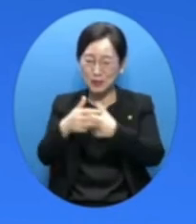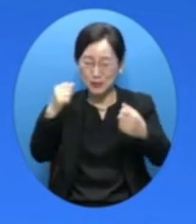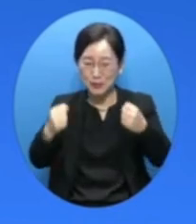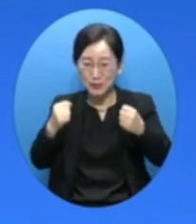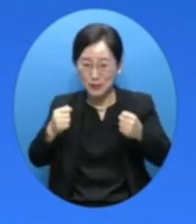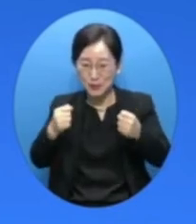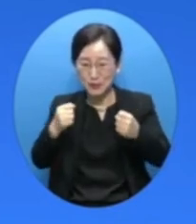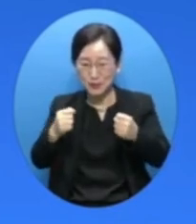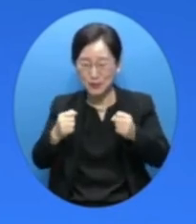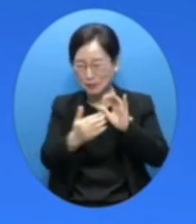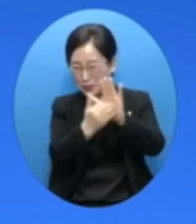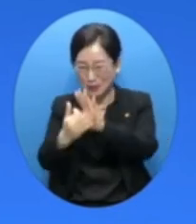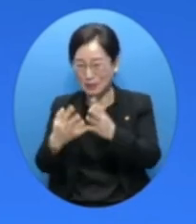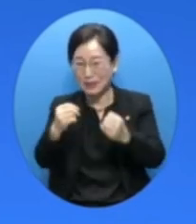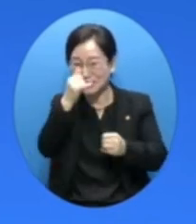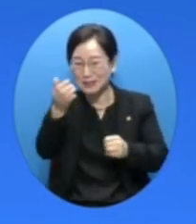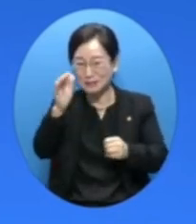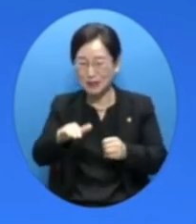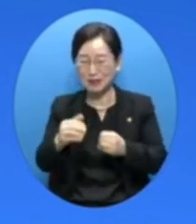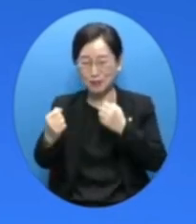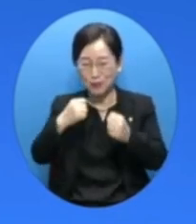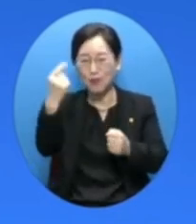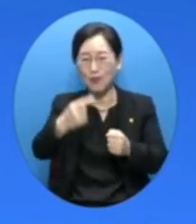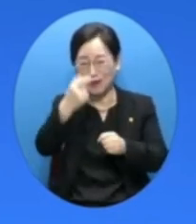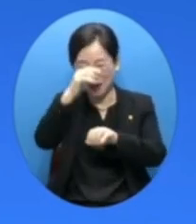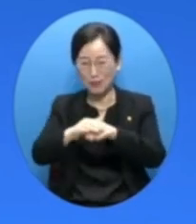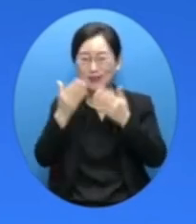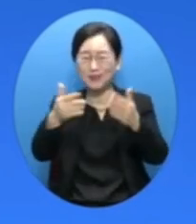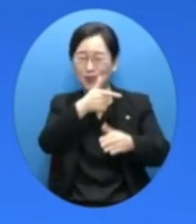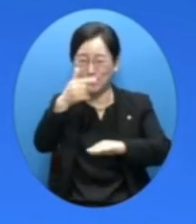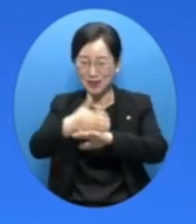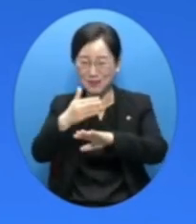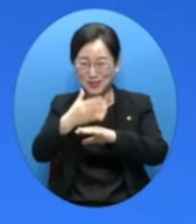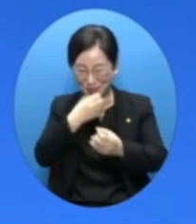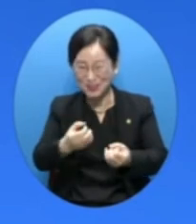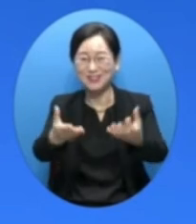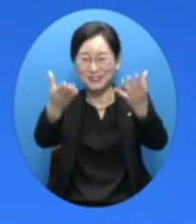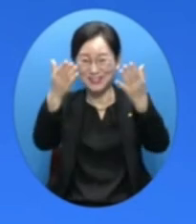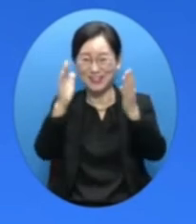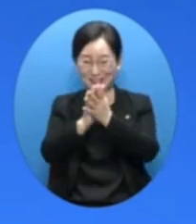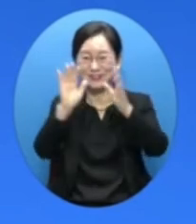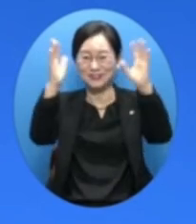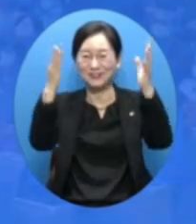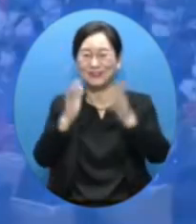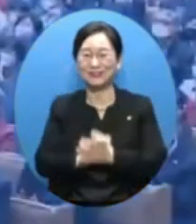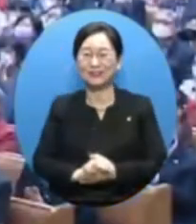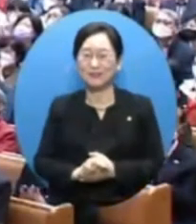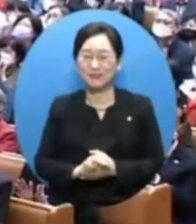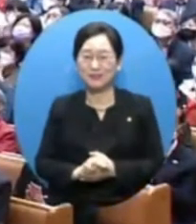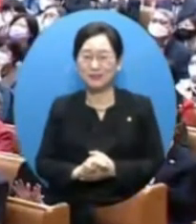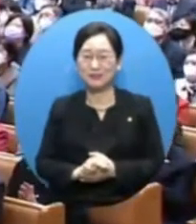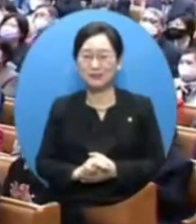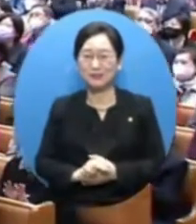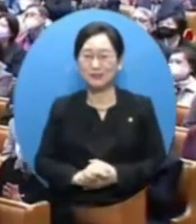찾아오셔서 예배드리게 된 여러분께 감사드리고 축하드립니다. 할렐루야.